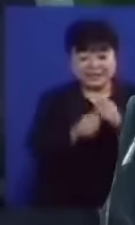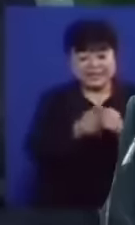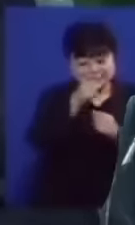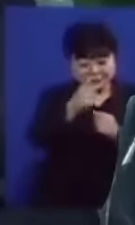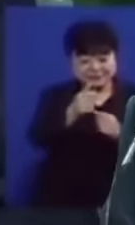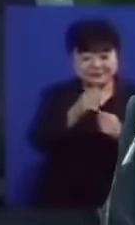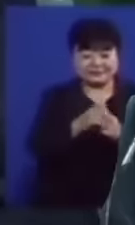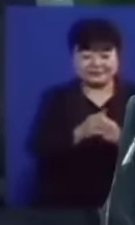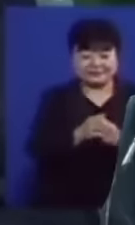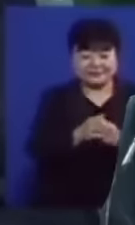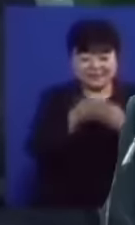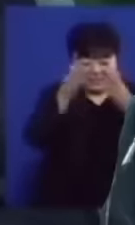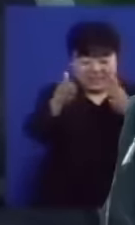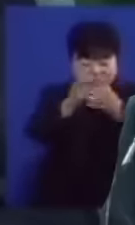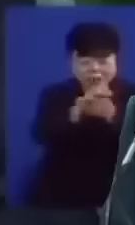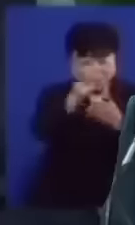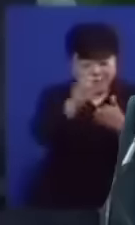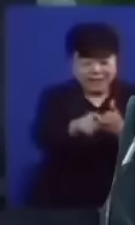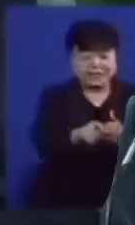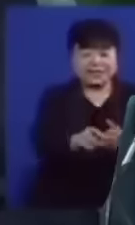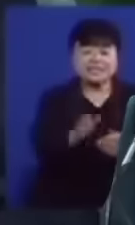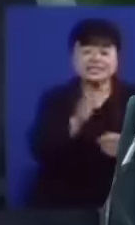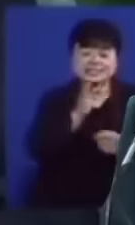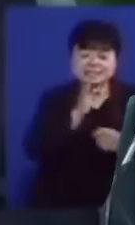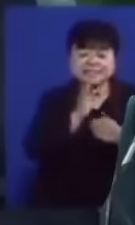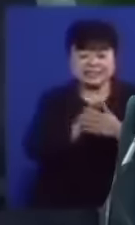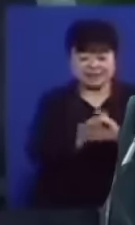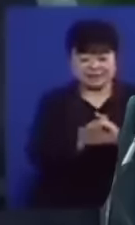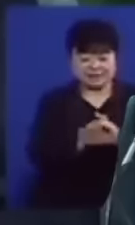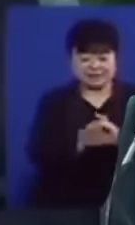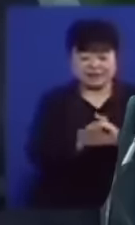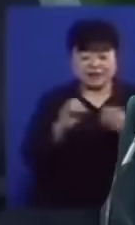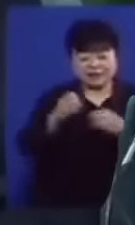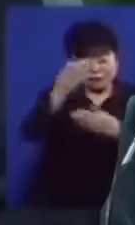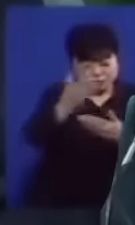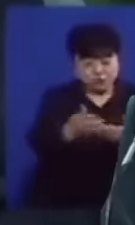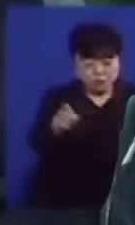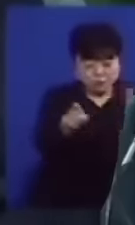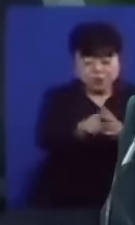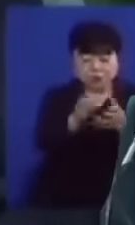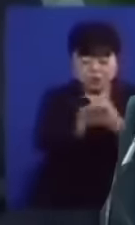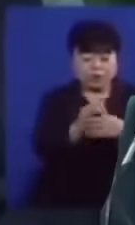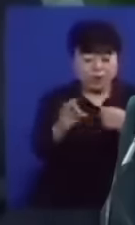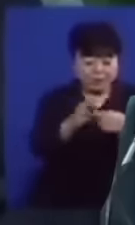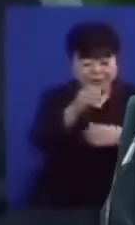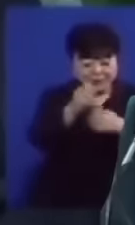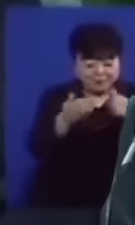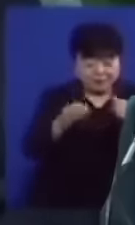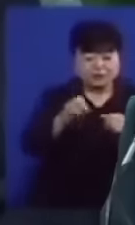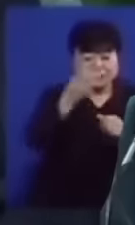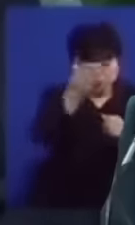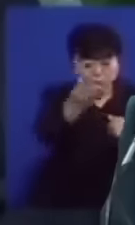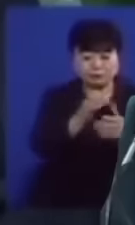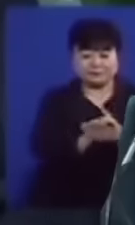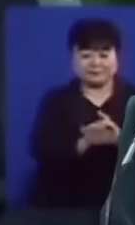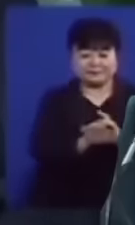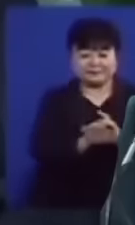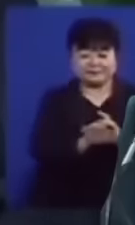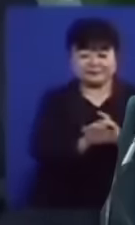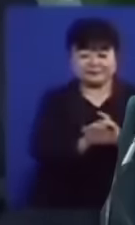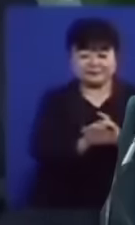하나님을 향해서 기도할 때 진짜로 응답해 줄 것을 믿고 기도하면 하나님이 응답하시는 것입니다.